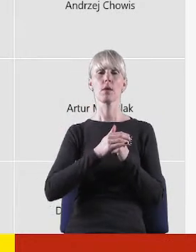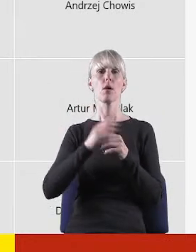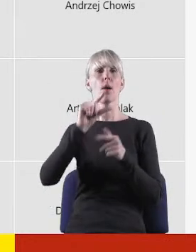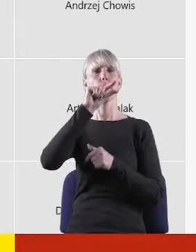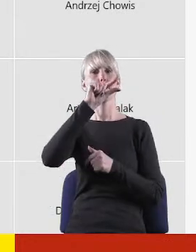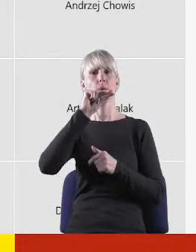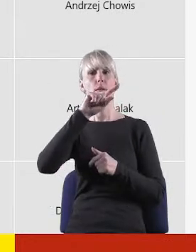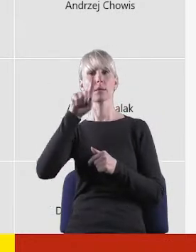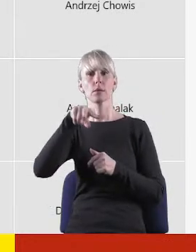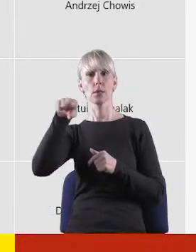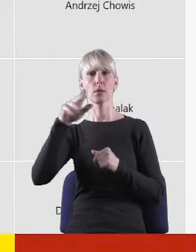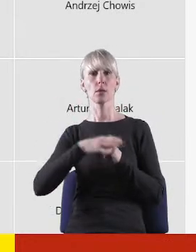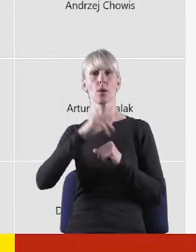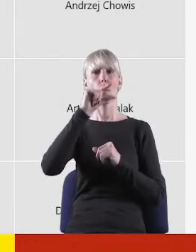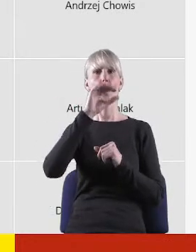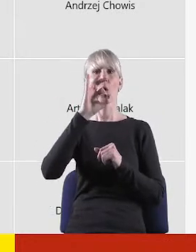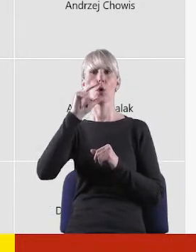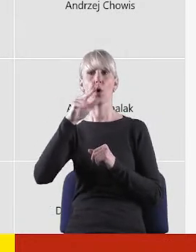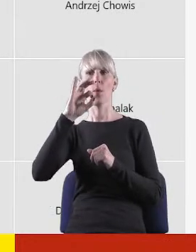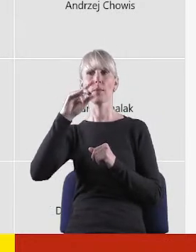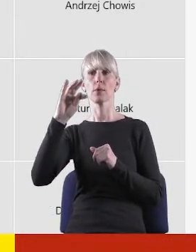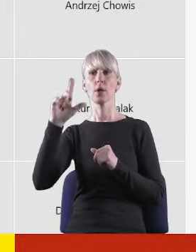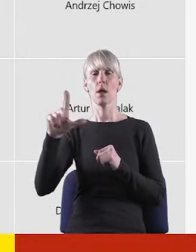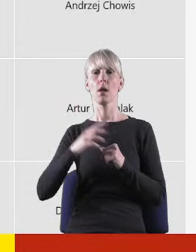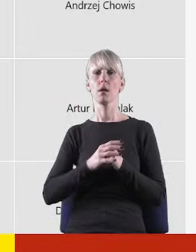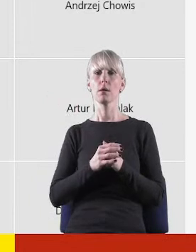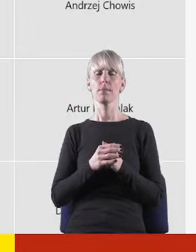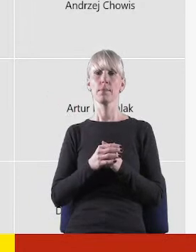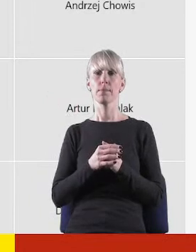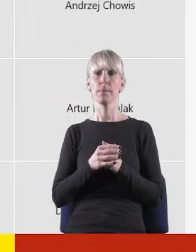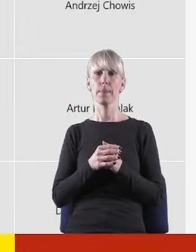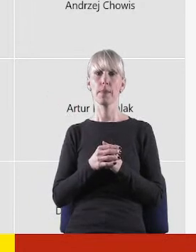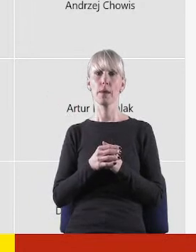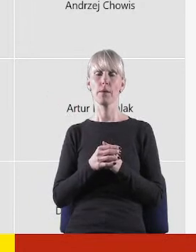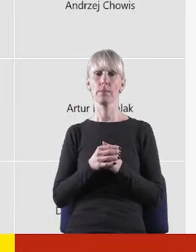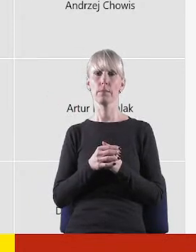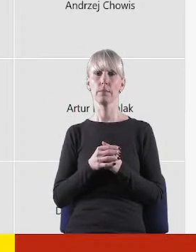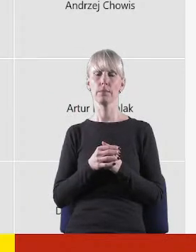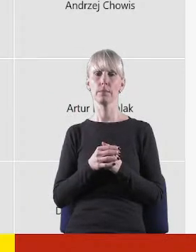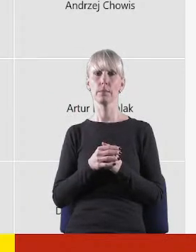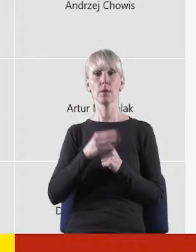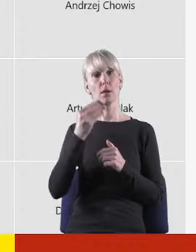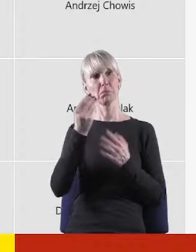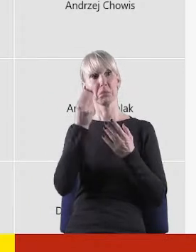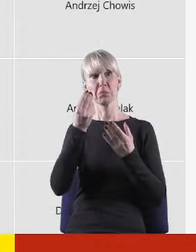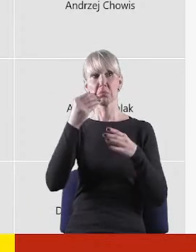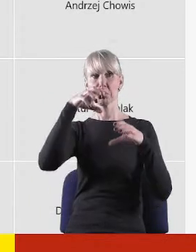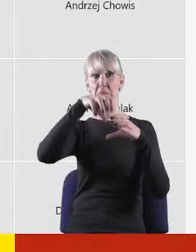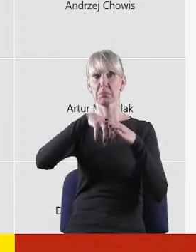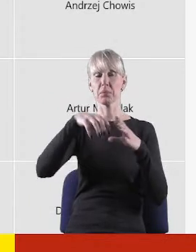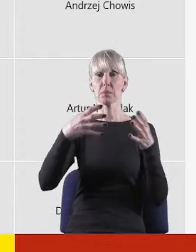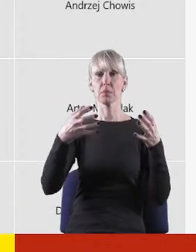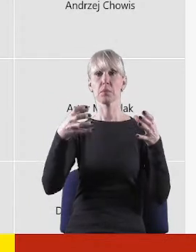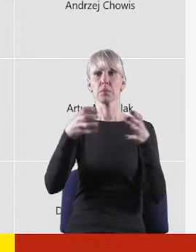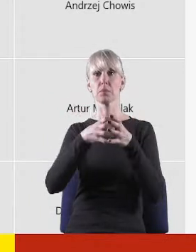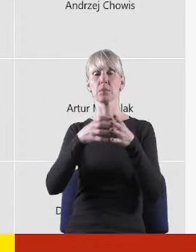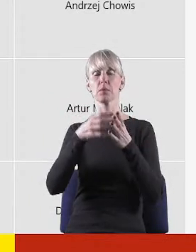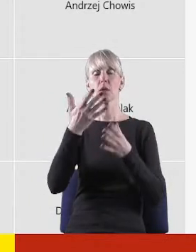PZU, Polkomtel, Jerinimo Martins i powiedzmy, że pierwszą dziesiątkę zamyka